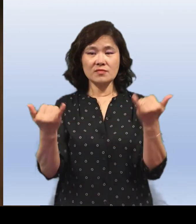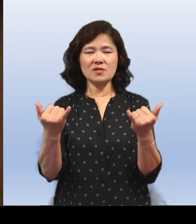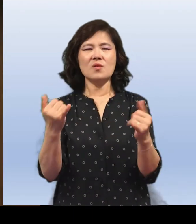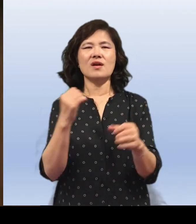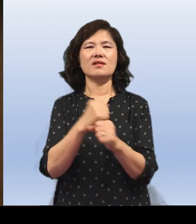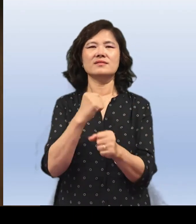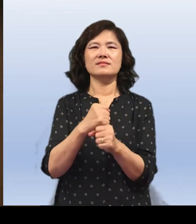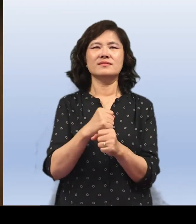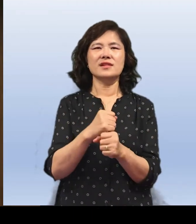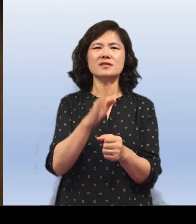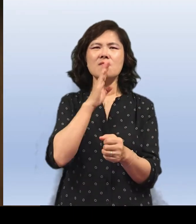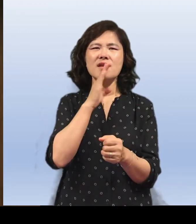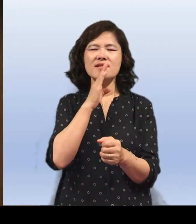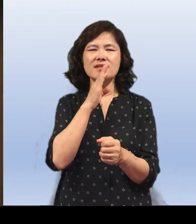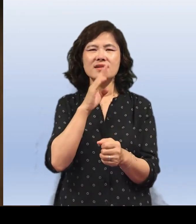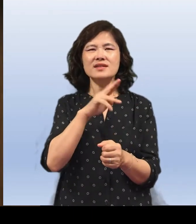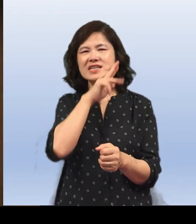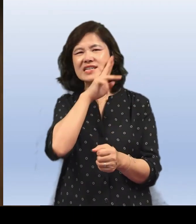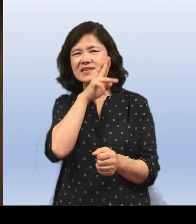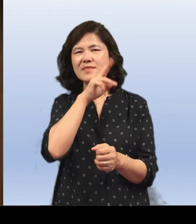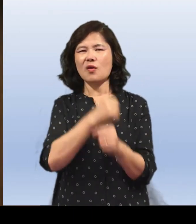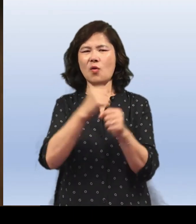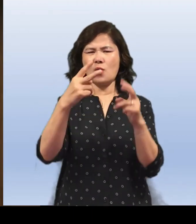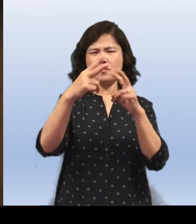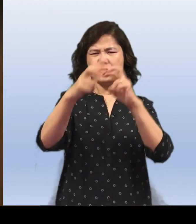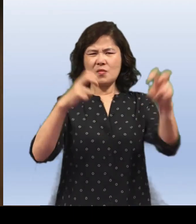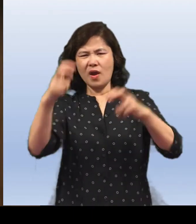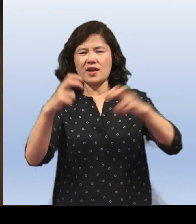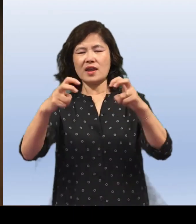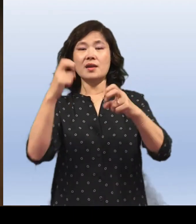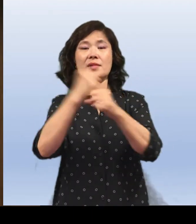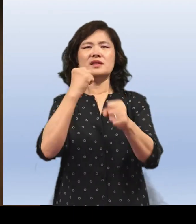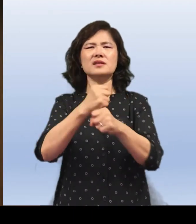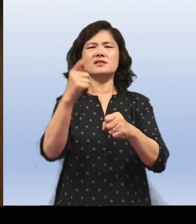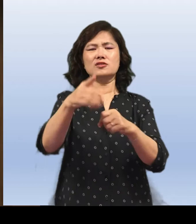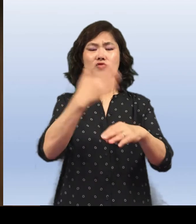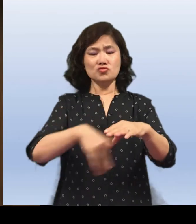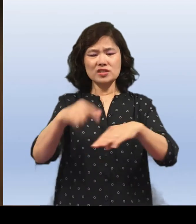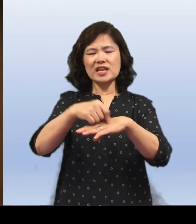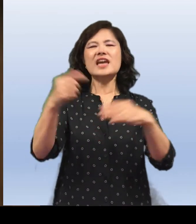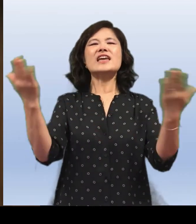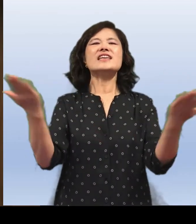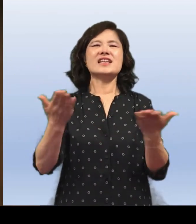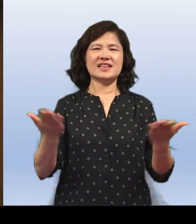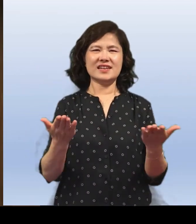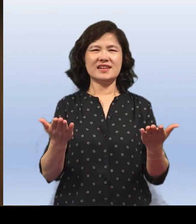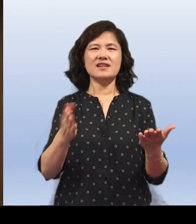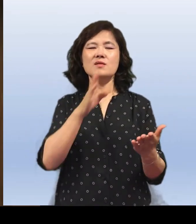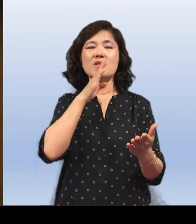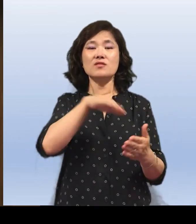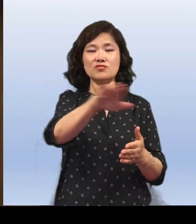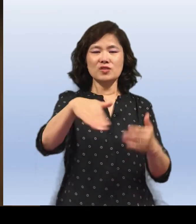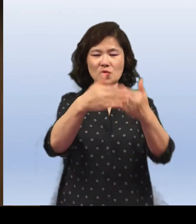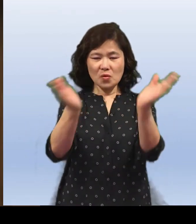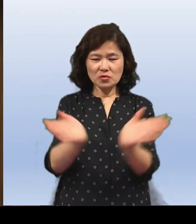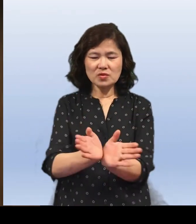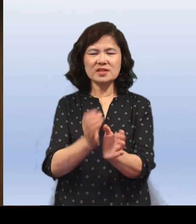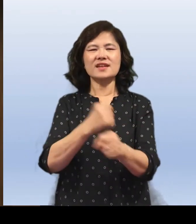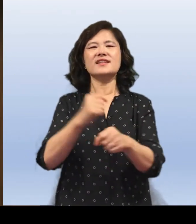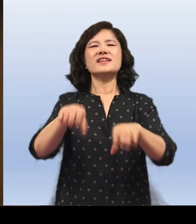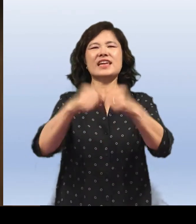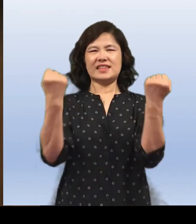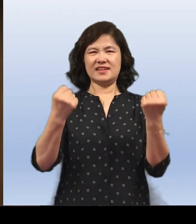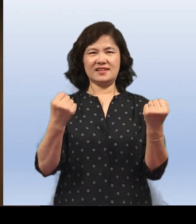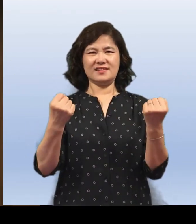하여금 투기하고 미워하게 만드는 그 육체의 일, 그것은 바로 이 공동체를